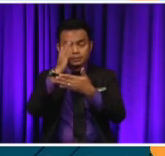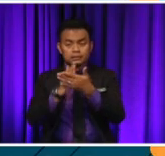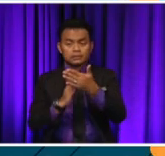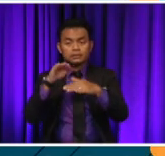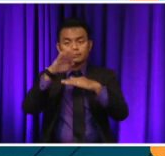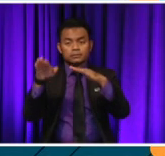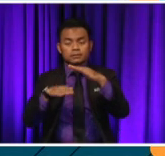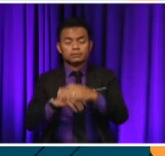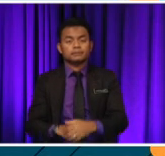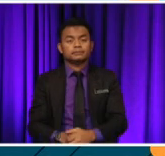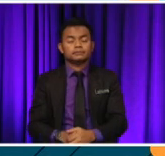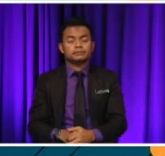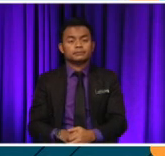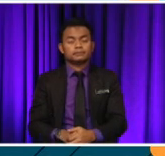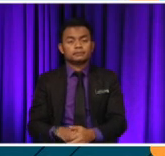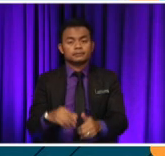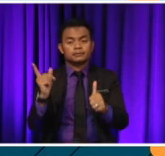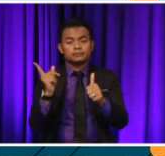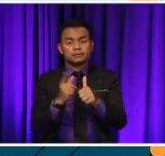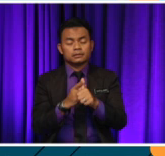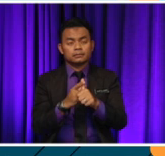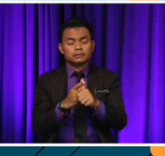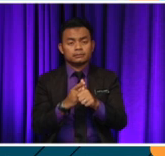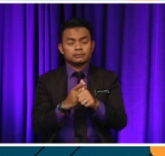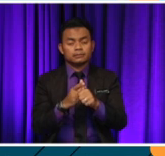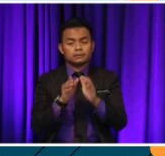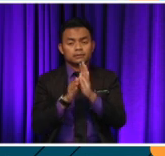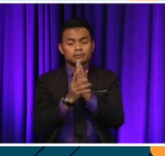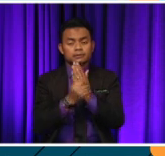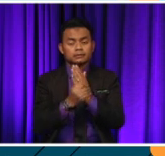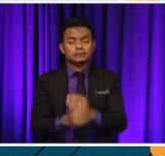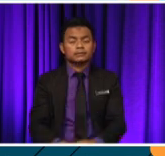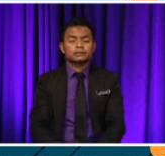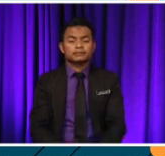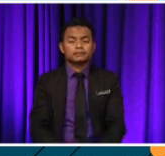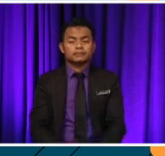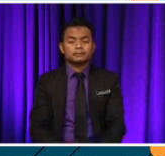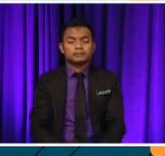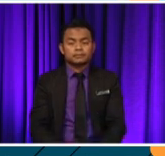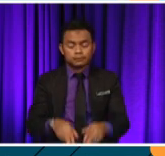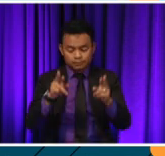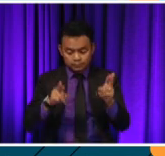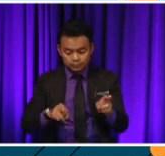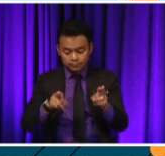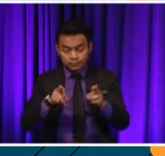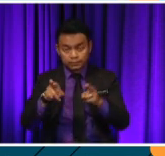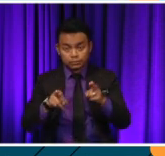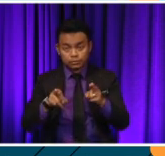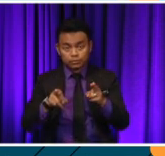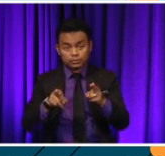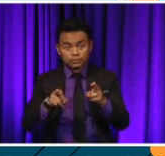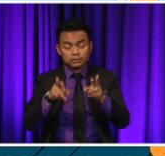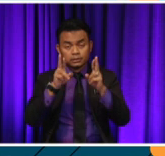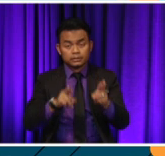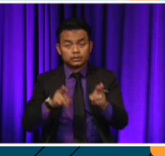pertama adalah kemahiran konsep visual oke ya namanya pengurus belum merancang dan menyepadukan kesukaan activity